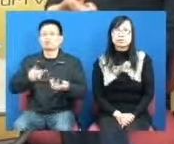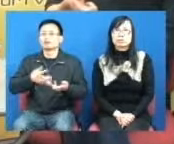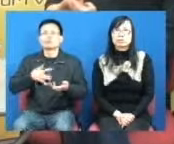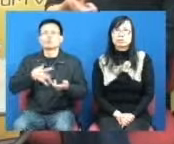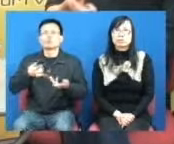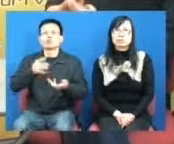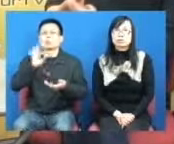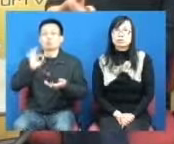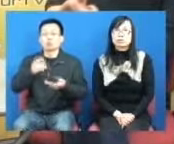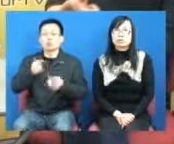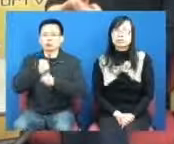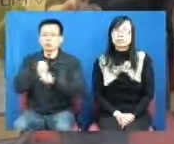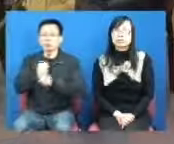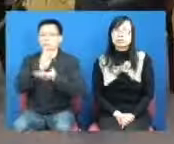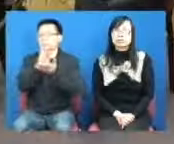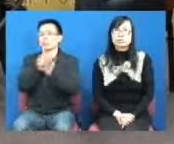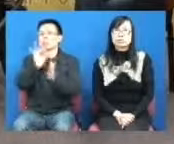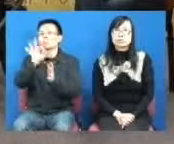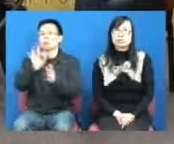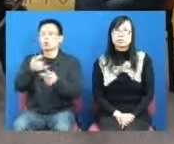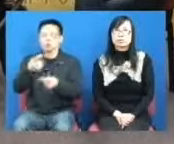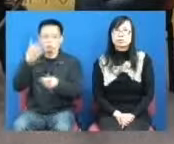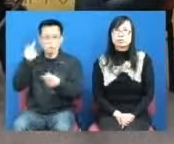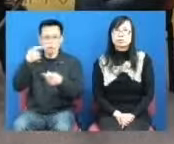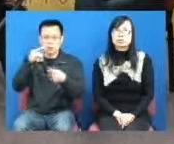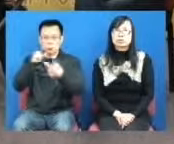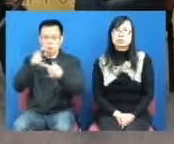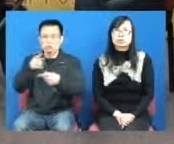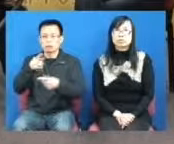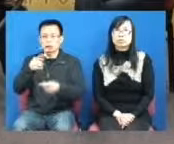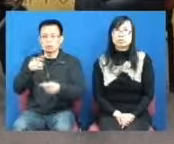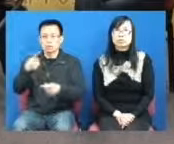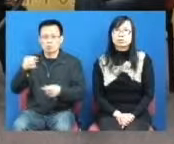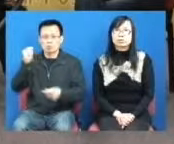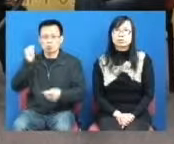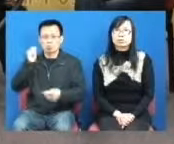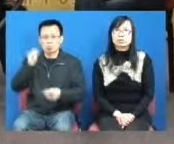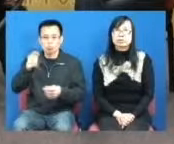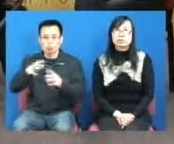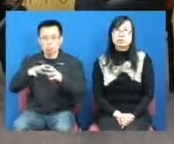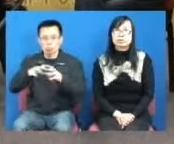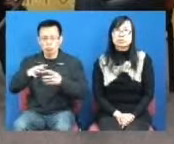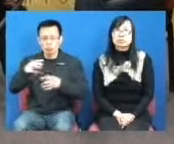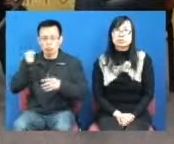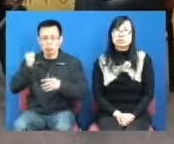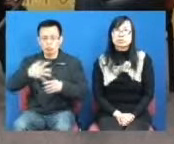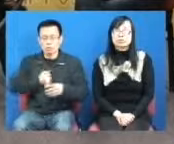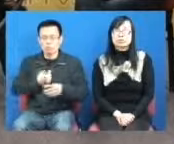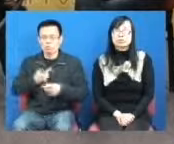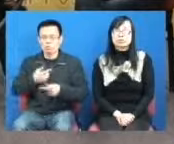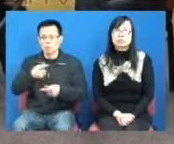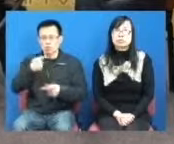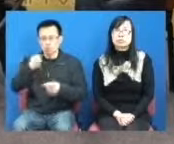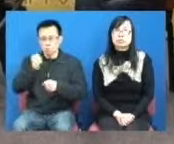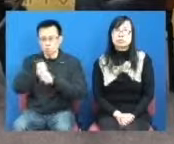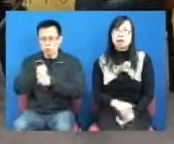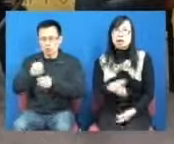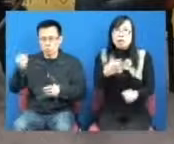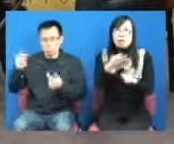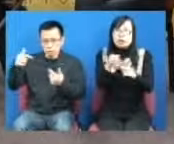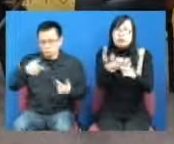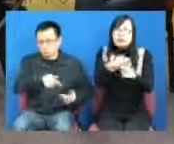功課沒有交過功課我們見張建宗他每次在立法會裡面說我們正在一個可持續性的研究報告非常